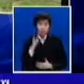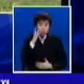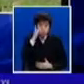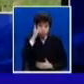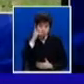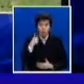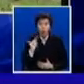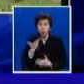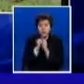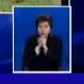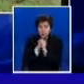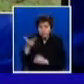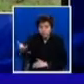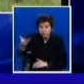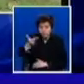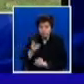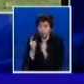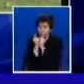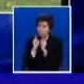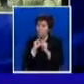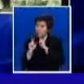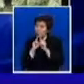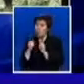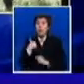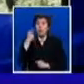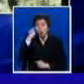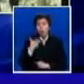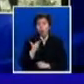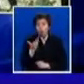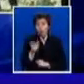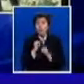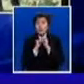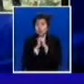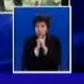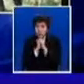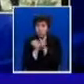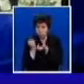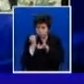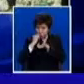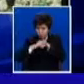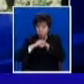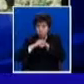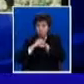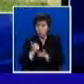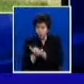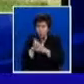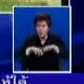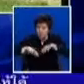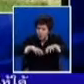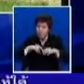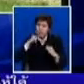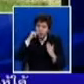ตัวแทนของประเทศจีนก็จะได้เน้นย้ำครับว่าจะขอให้จีนนั้นได้ให้ความร่วมมือในการบริหารจัดการน้ำ